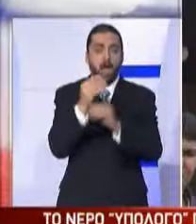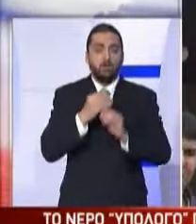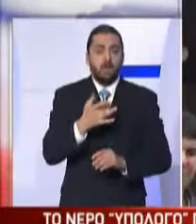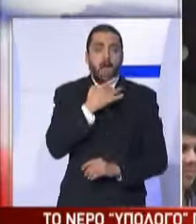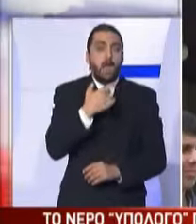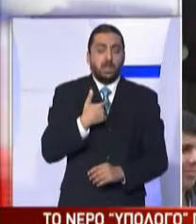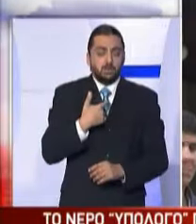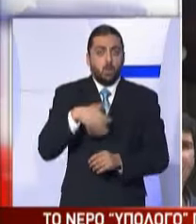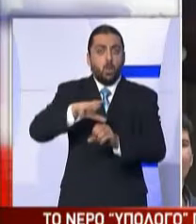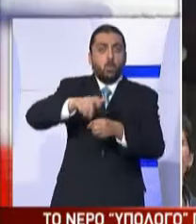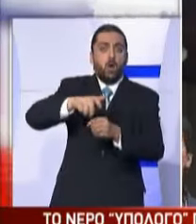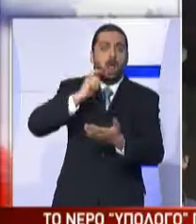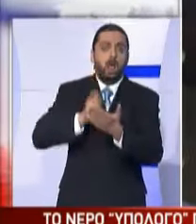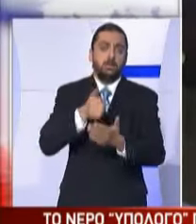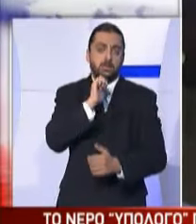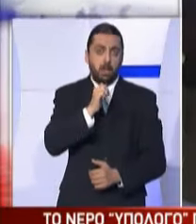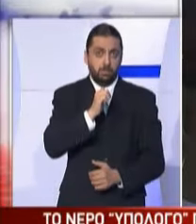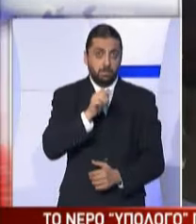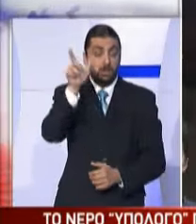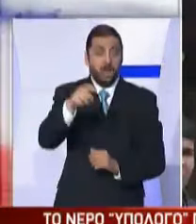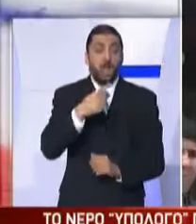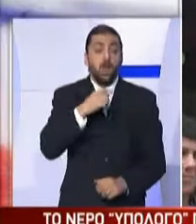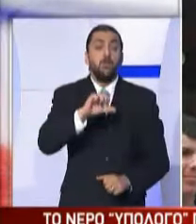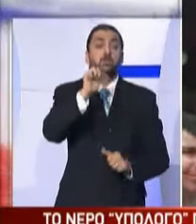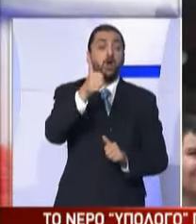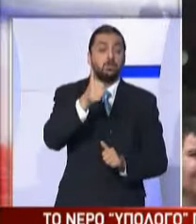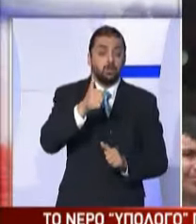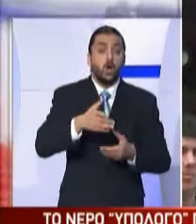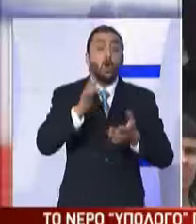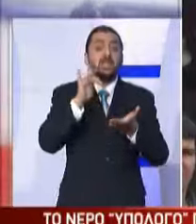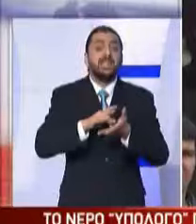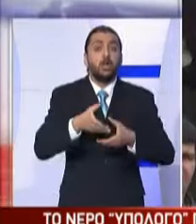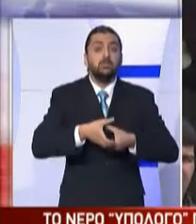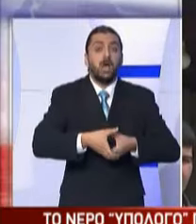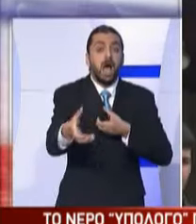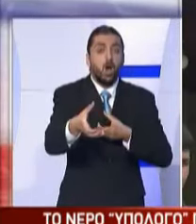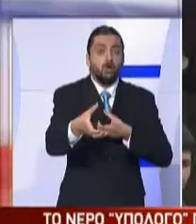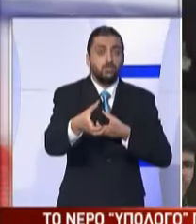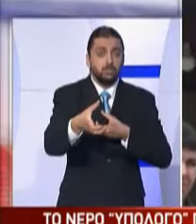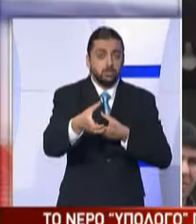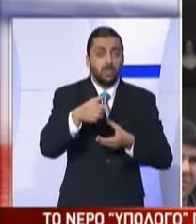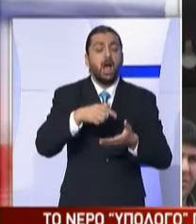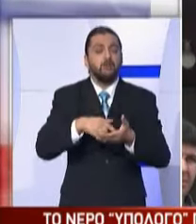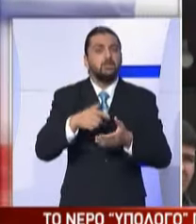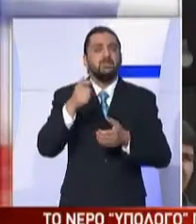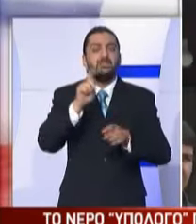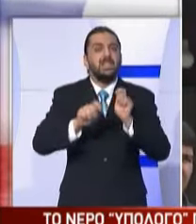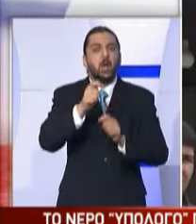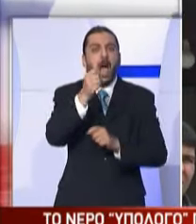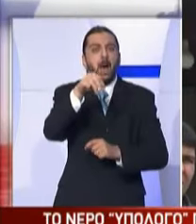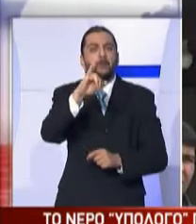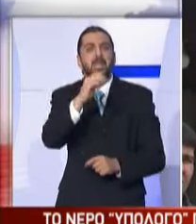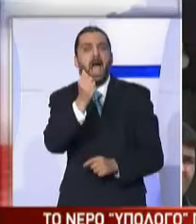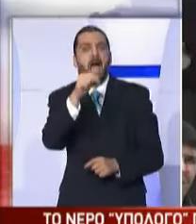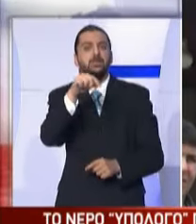τους. Το νερό είναι ακατάλληλο. Πρώτον, ο αγωγός, ο κεντρικός, είναι από αμίαντο και έχει